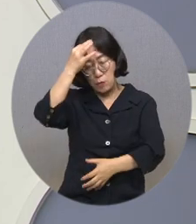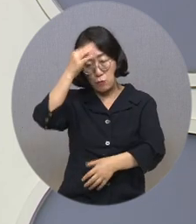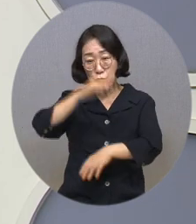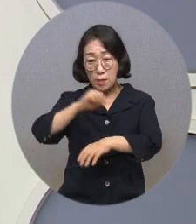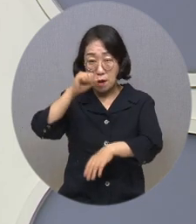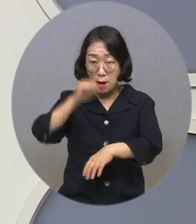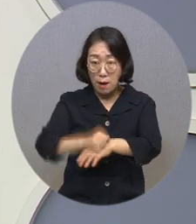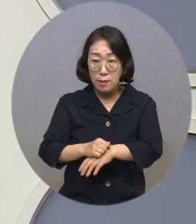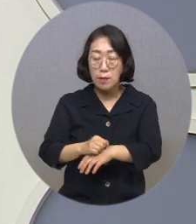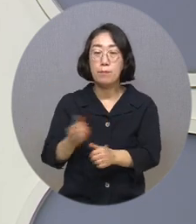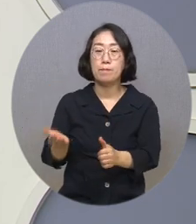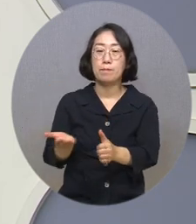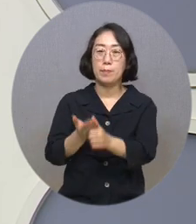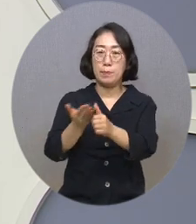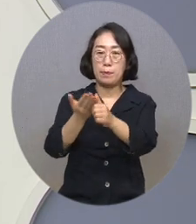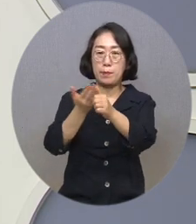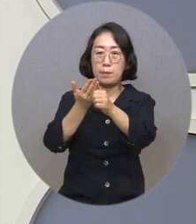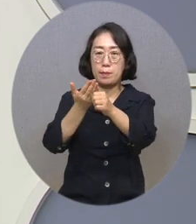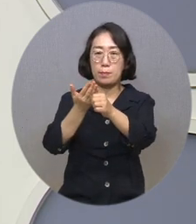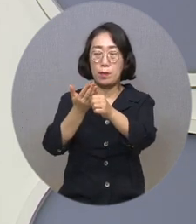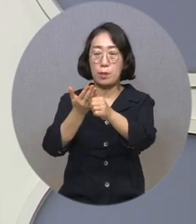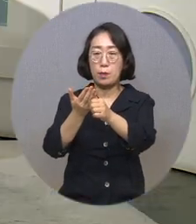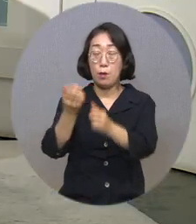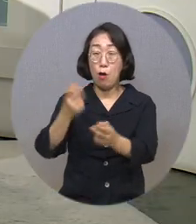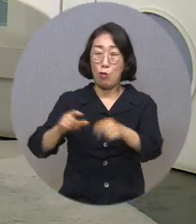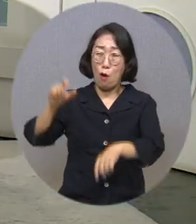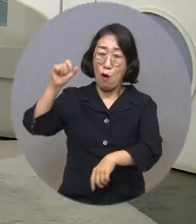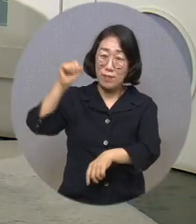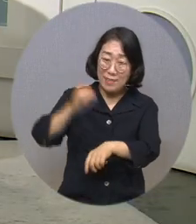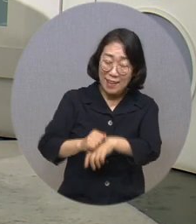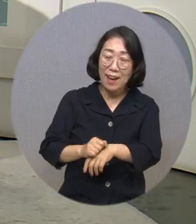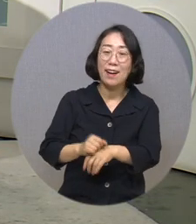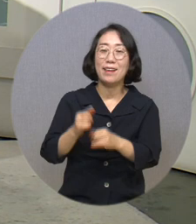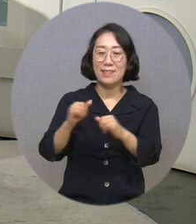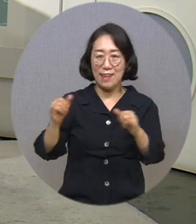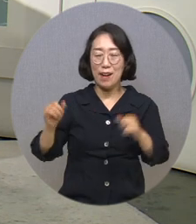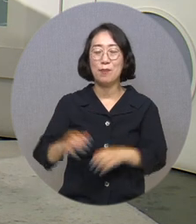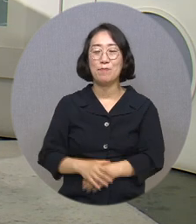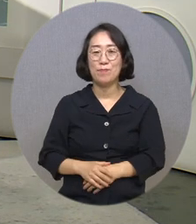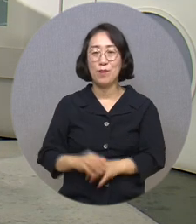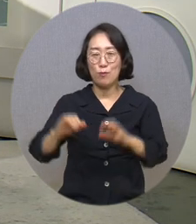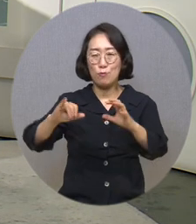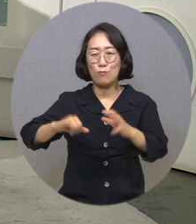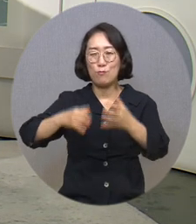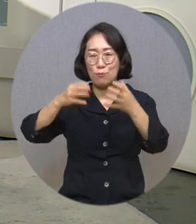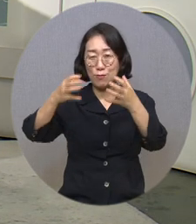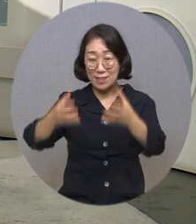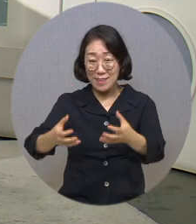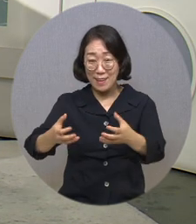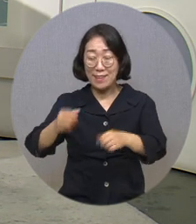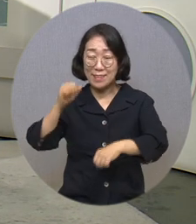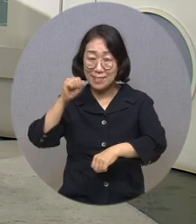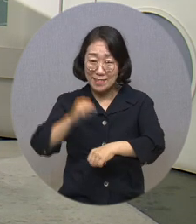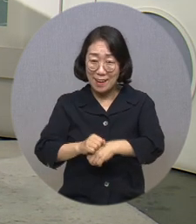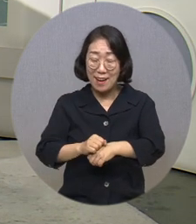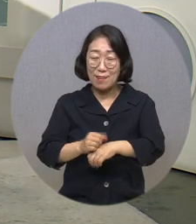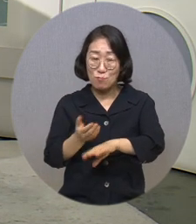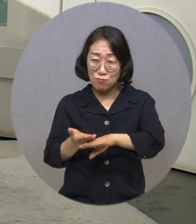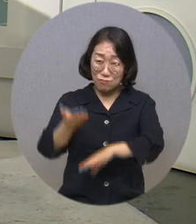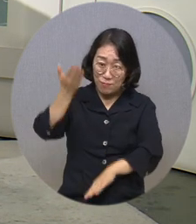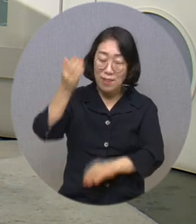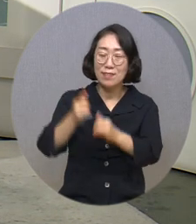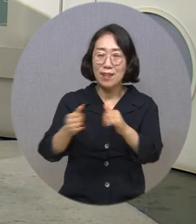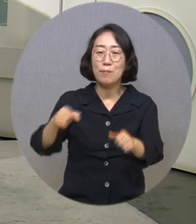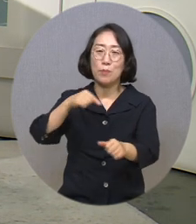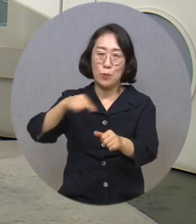그 다음에 잘남의 더 잘남의 증명, 그 다음에 글로벌 인재. 이게 앞으로 저희 교육의 미래가 달려있다고